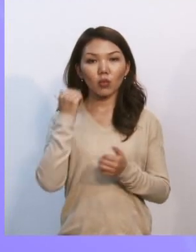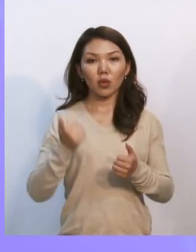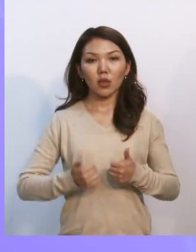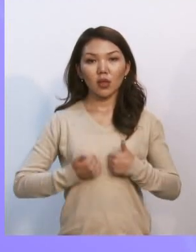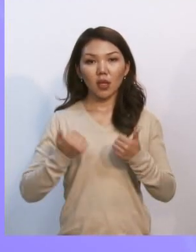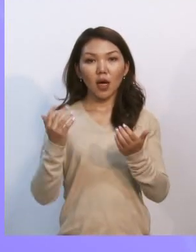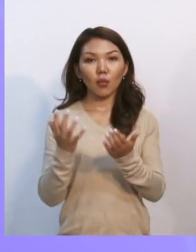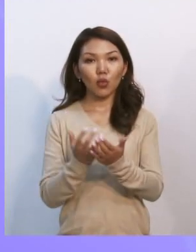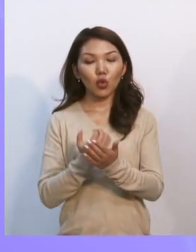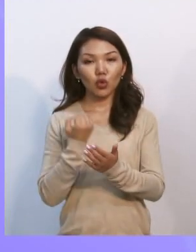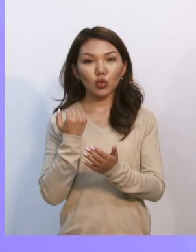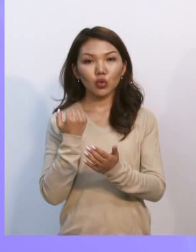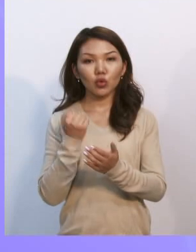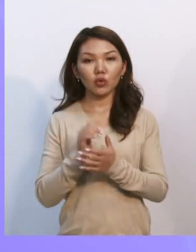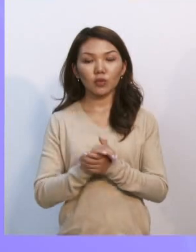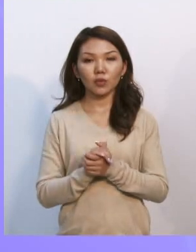көргүлөчү.